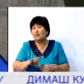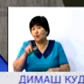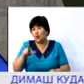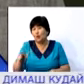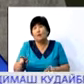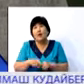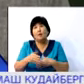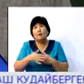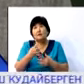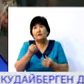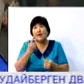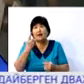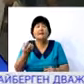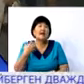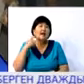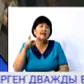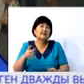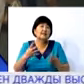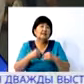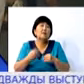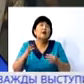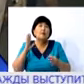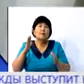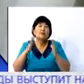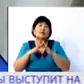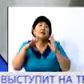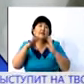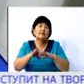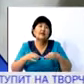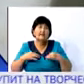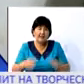В ближайшее время еще одна казалардинская семья справит новоселье.